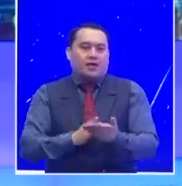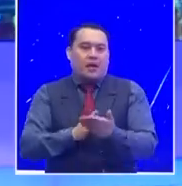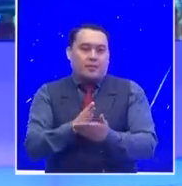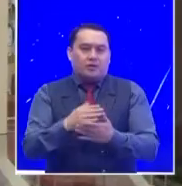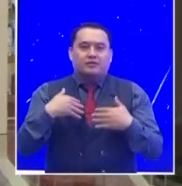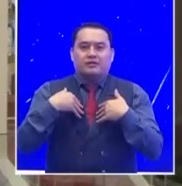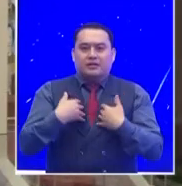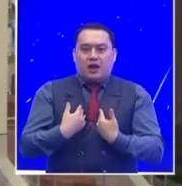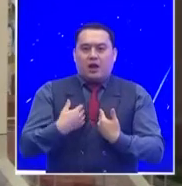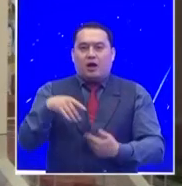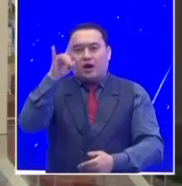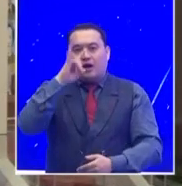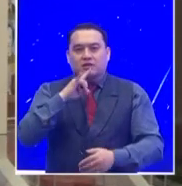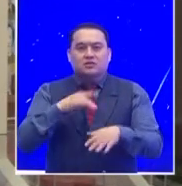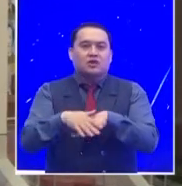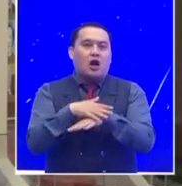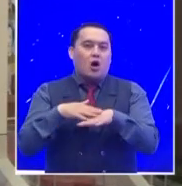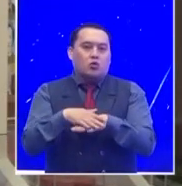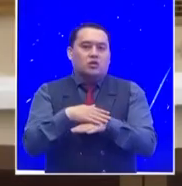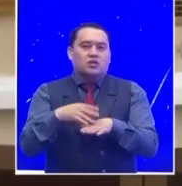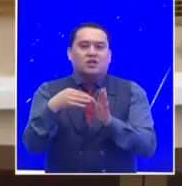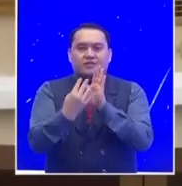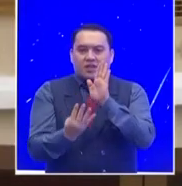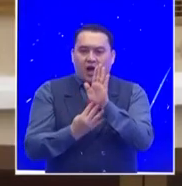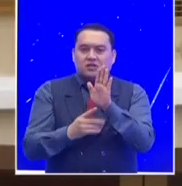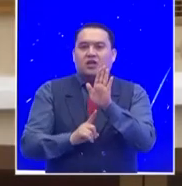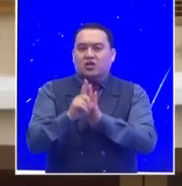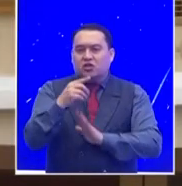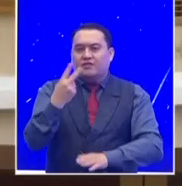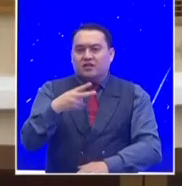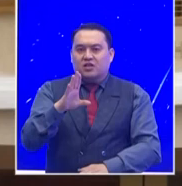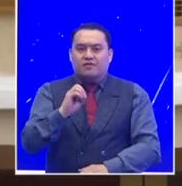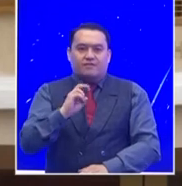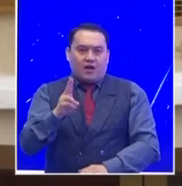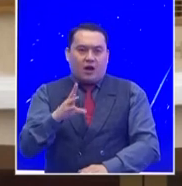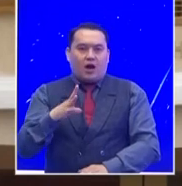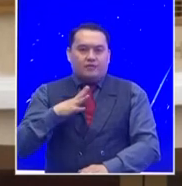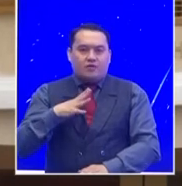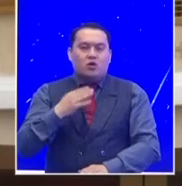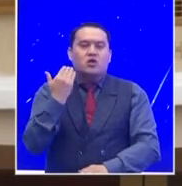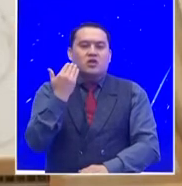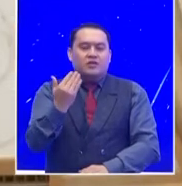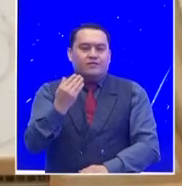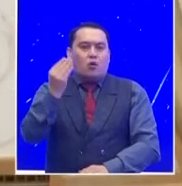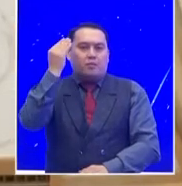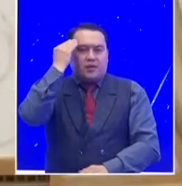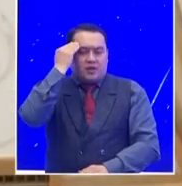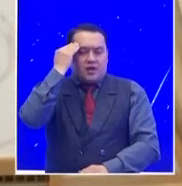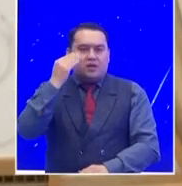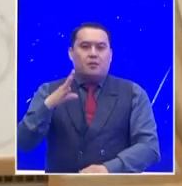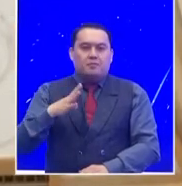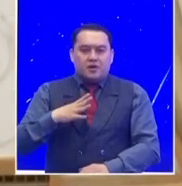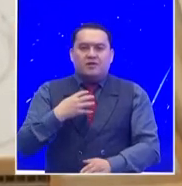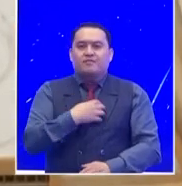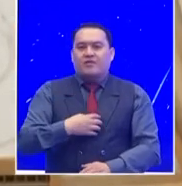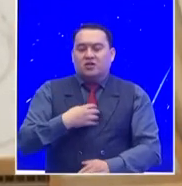направлены в драматическую эпоху казахского народа конец 19-го – начало 20 веков, однако его взгляды и принципы не